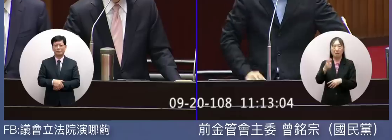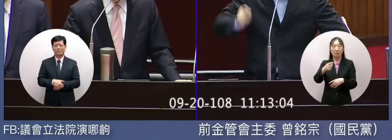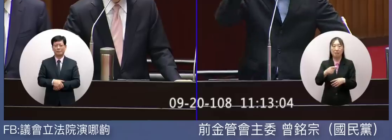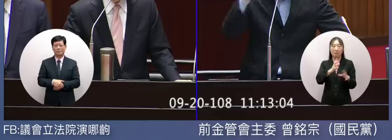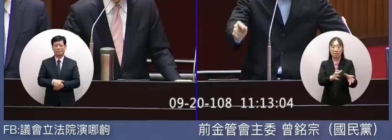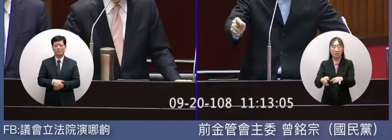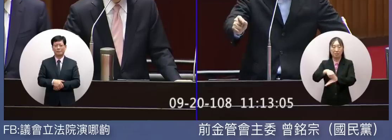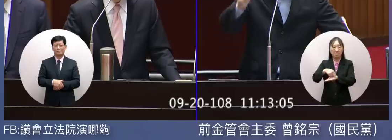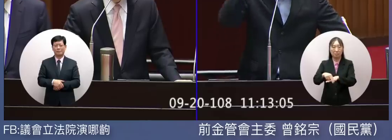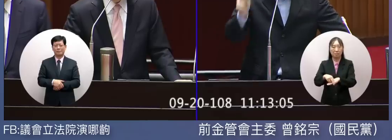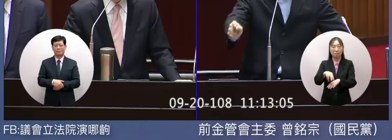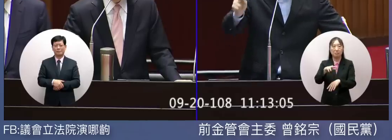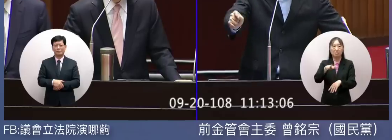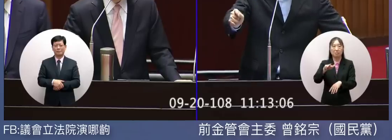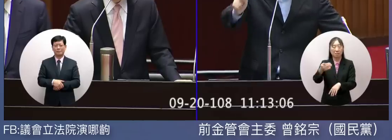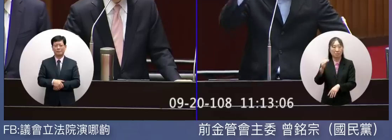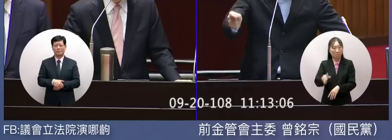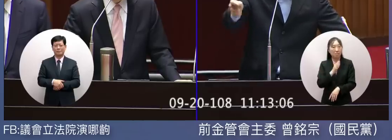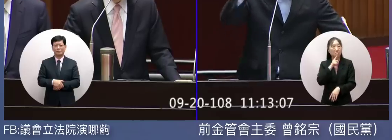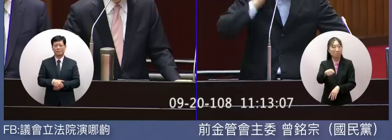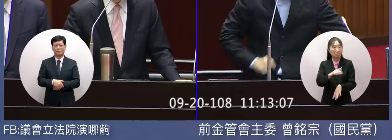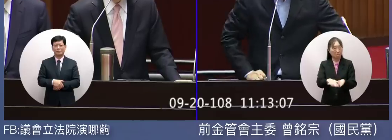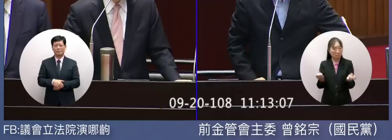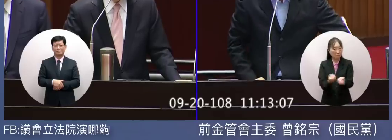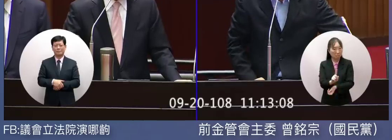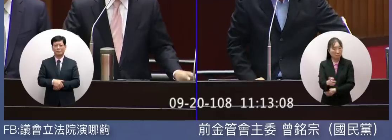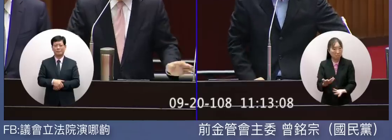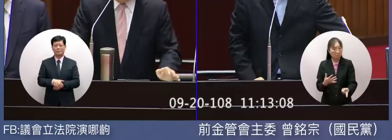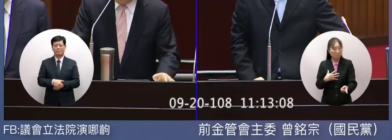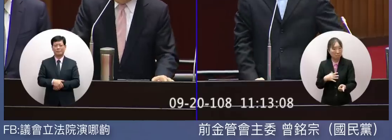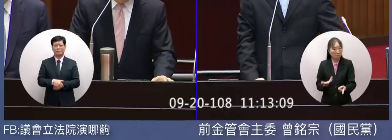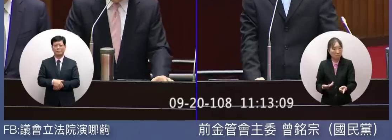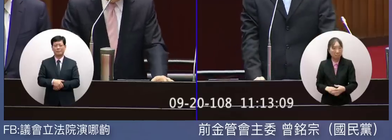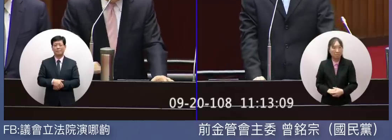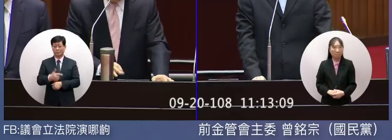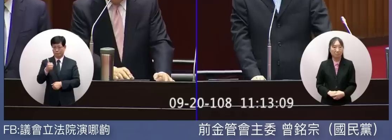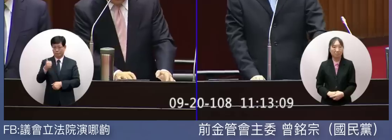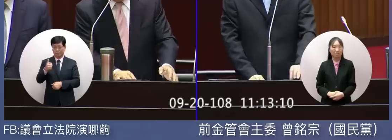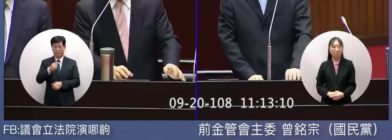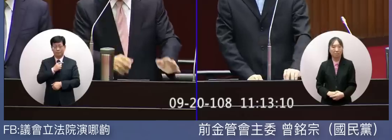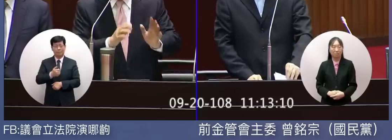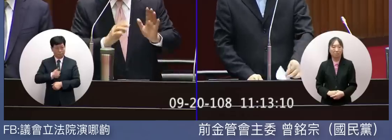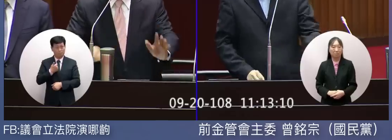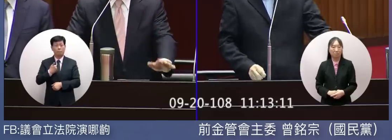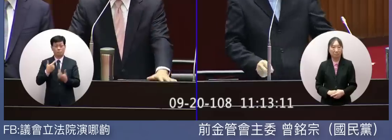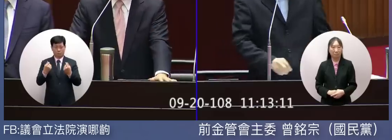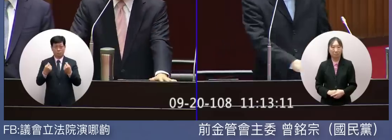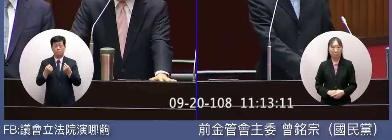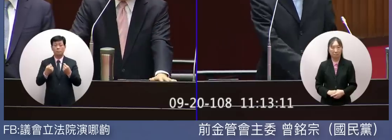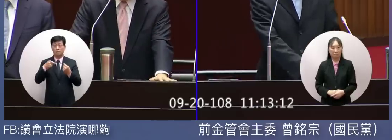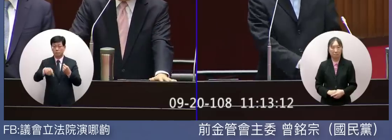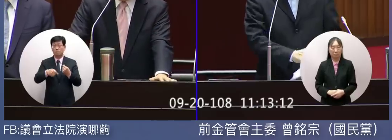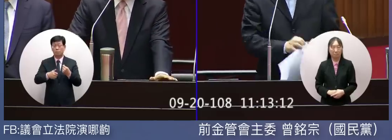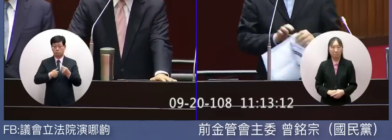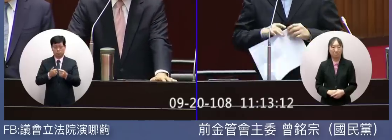下去，您认为会衍生什么重大的后果？你晓不晓得？ 啊，很谢谢。真的，我也是因为